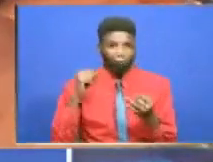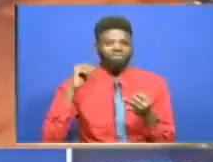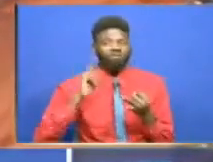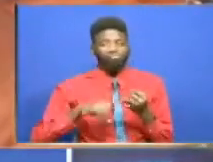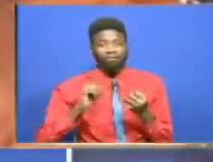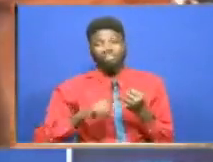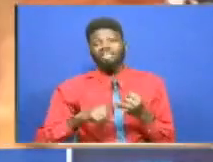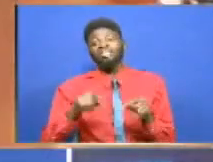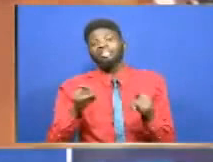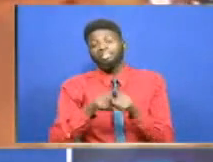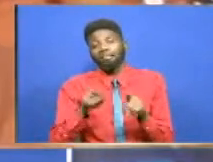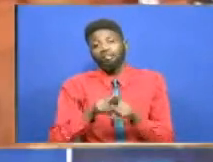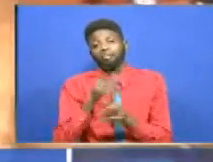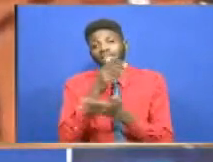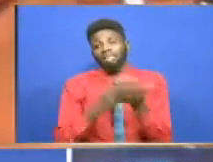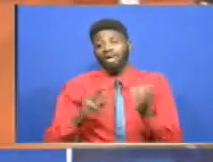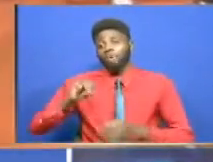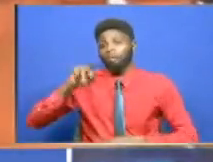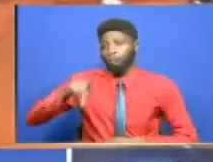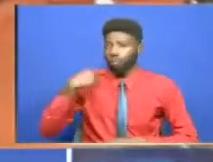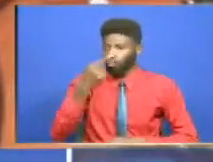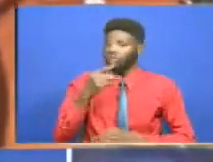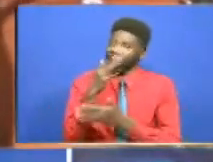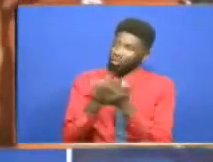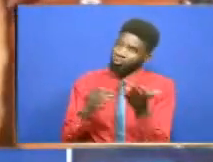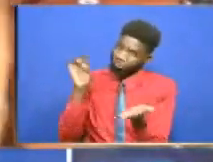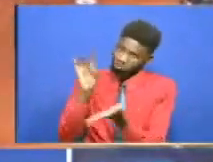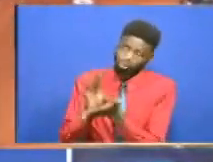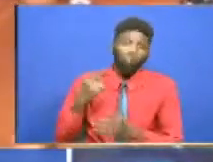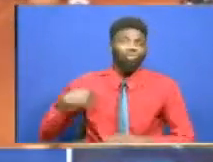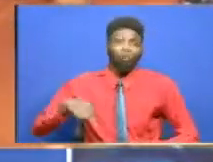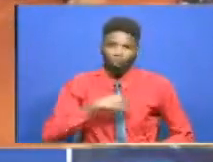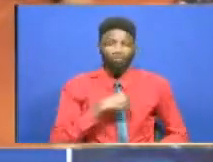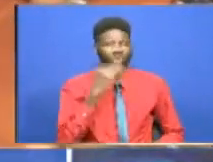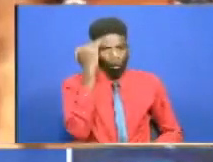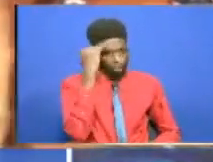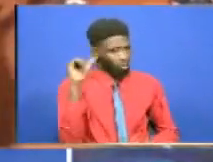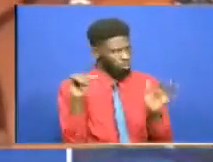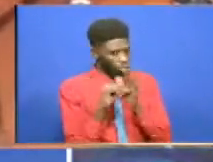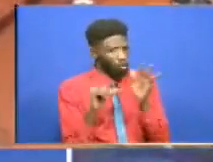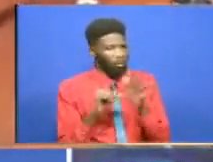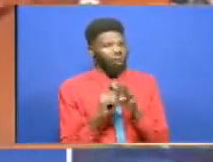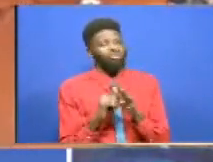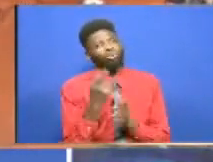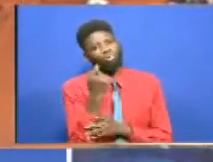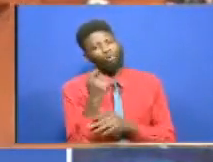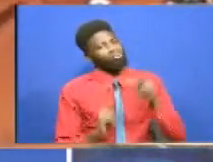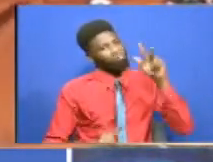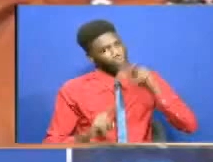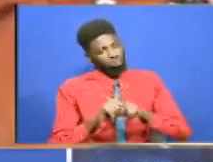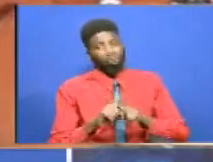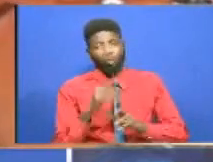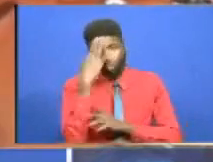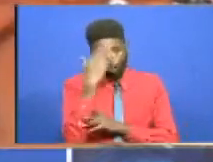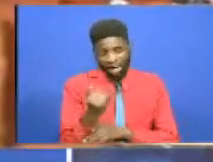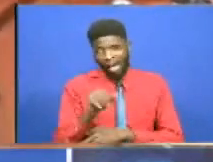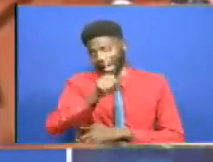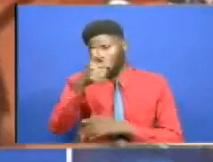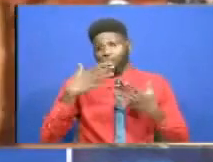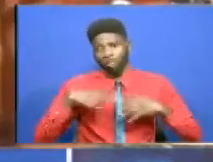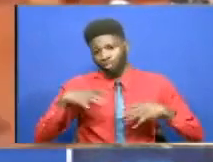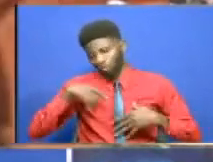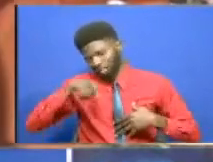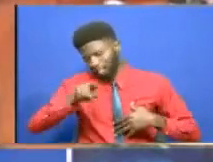hata wengine walitengwa, ambao tunajua ilikuwa ni kisirani kwa watu wengine ambao